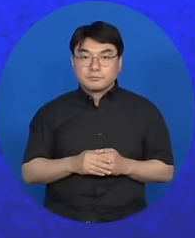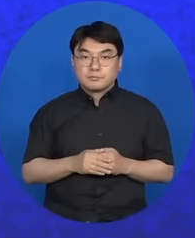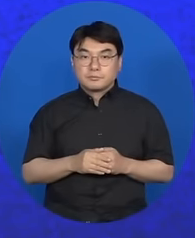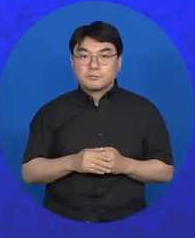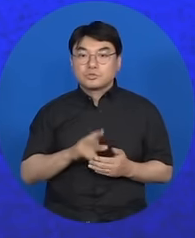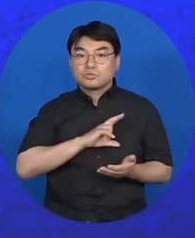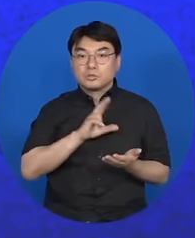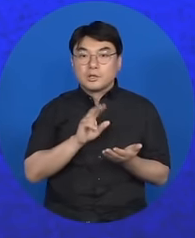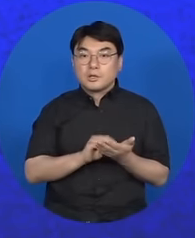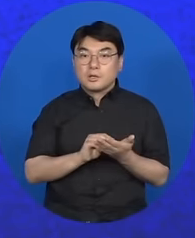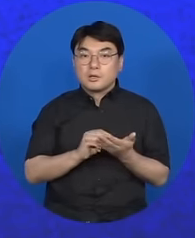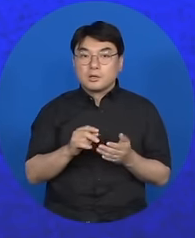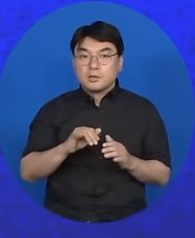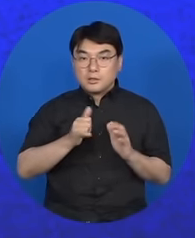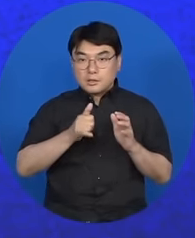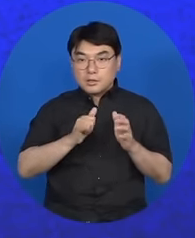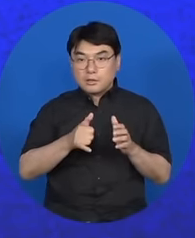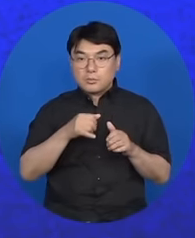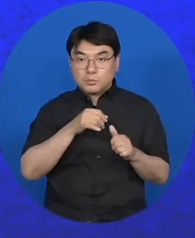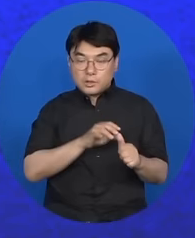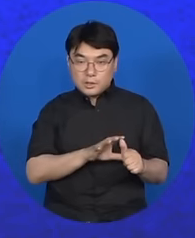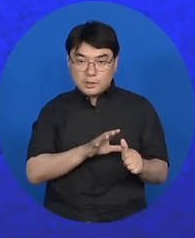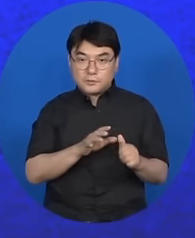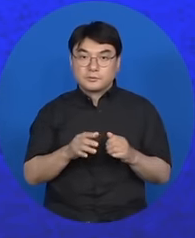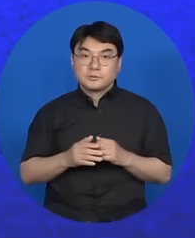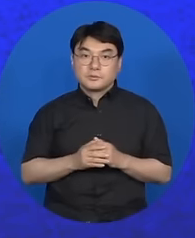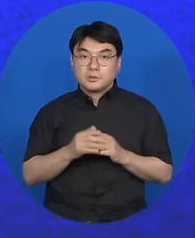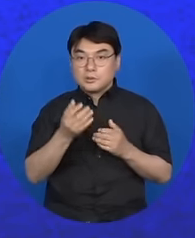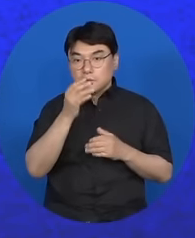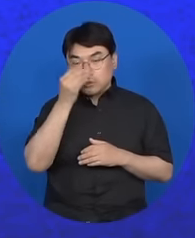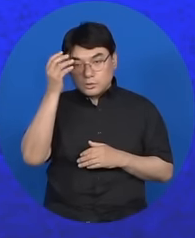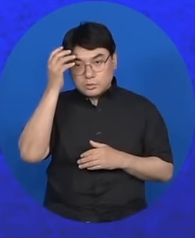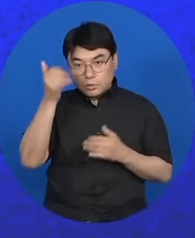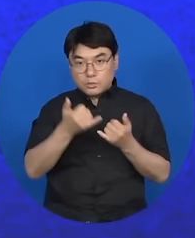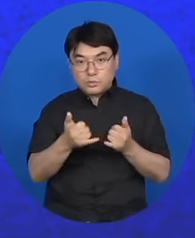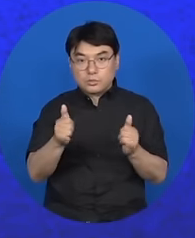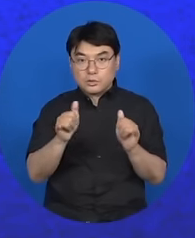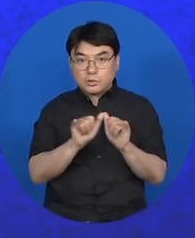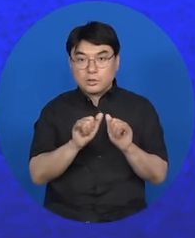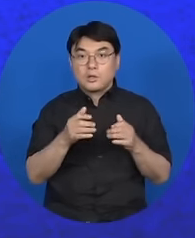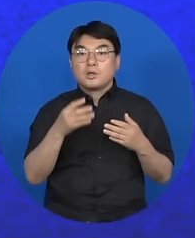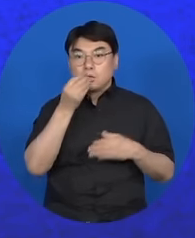공동체, 그러면서 영어로 성령에 이끌린